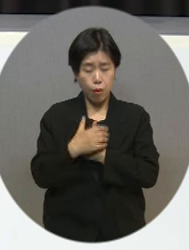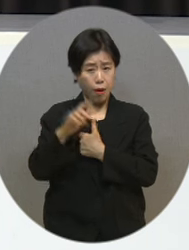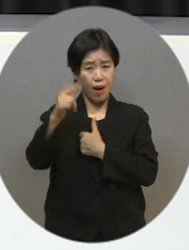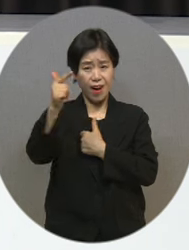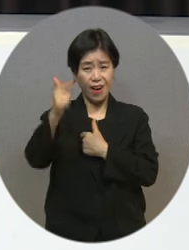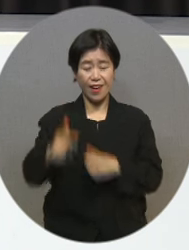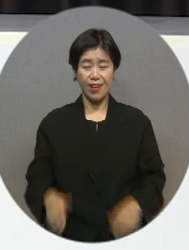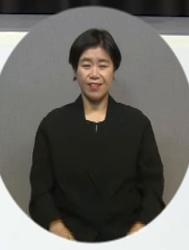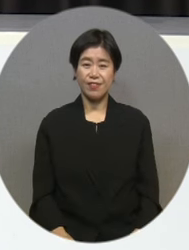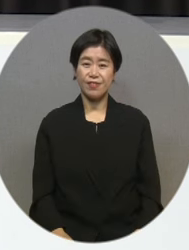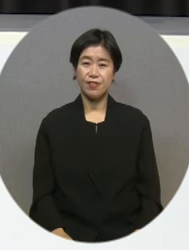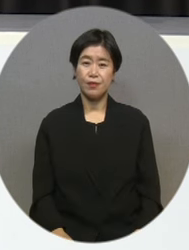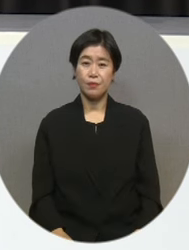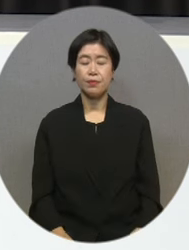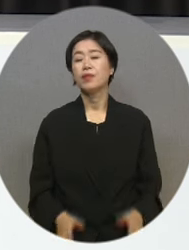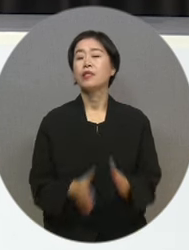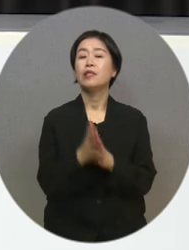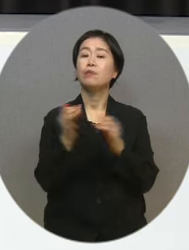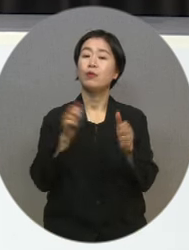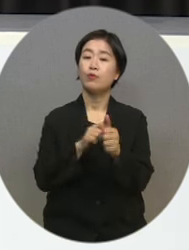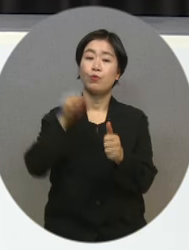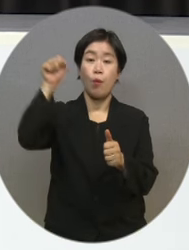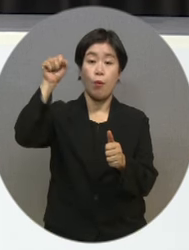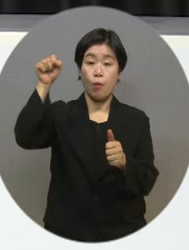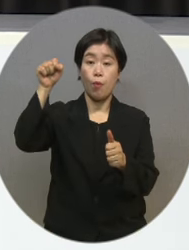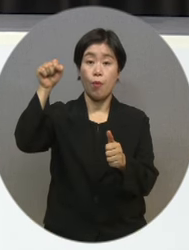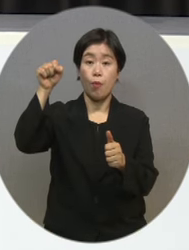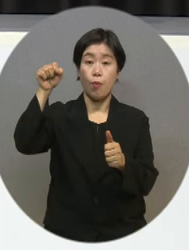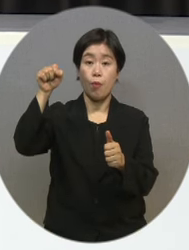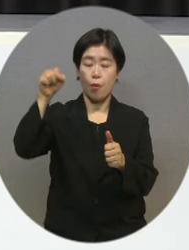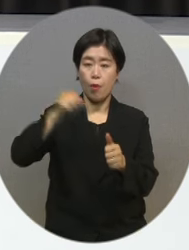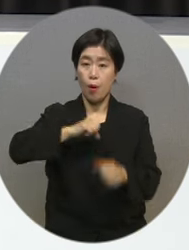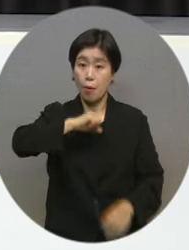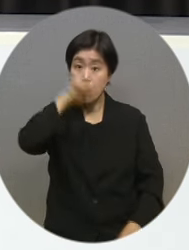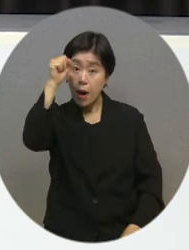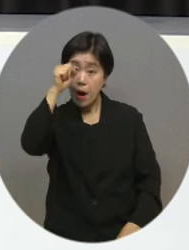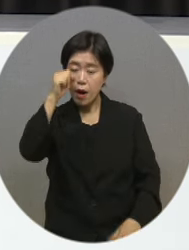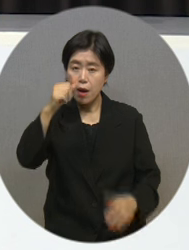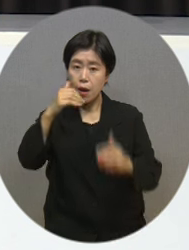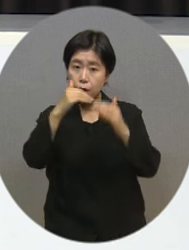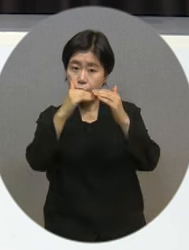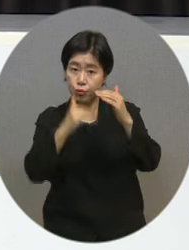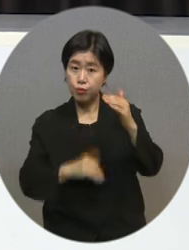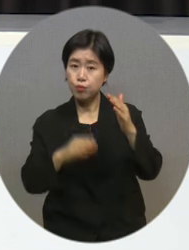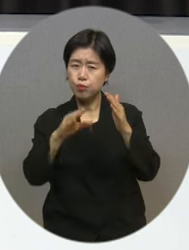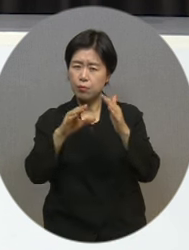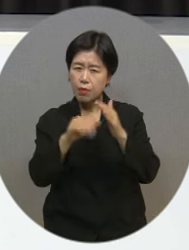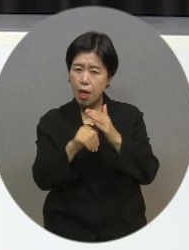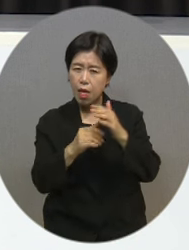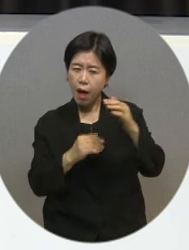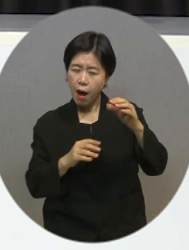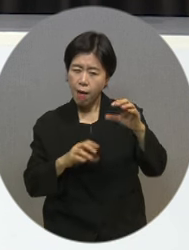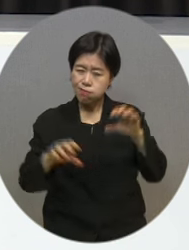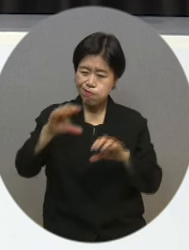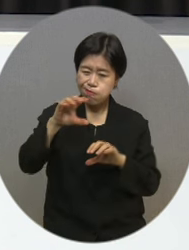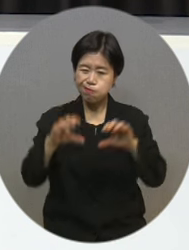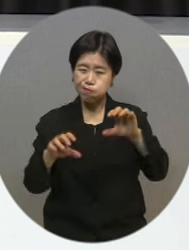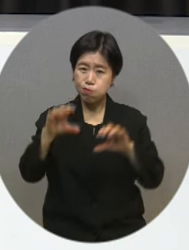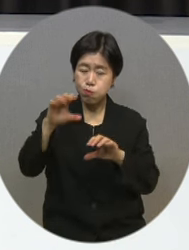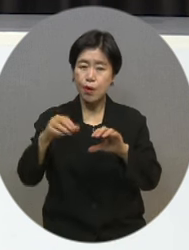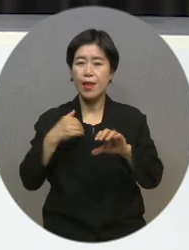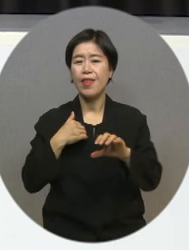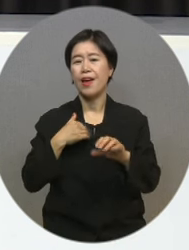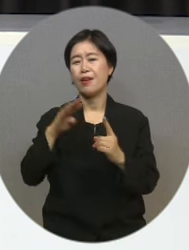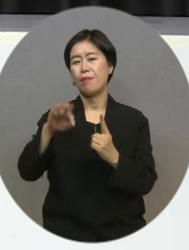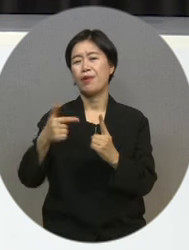이렇게 이제 그 시민 후보 경선 과정에 우여곡절을 겪으면서 제가 1번이 됐거든요. 근데 제가 아까